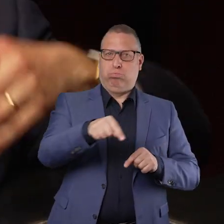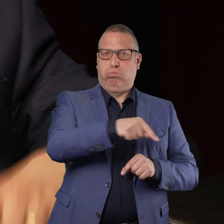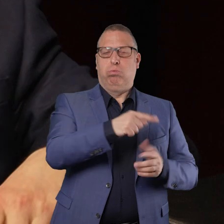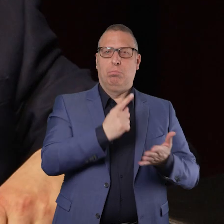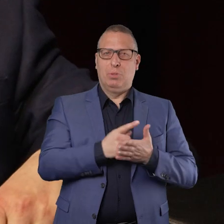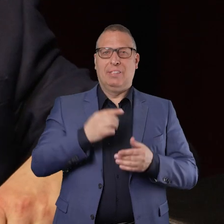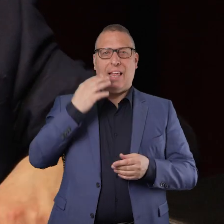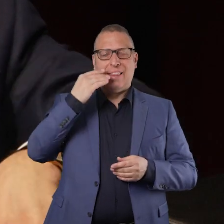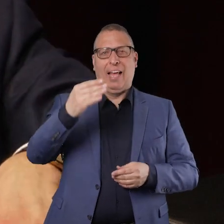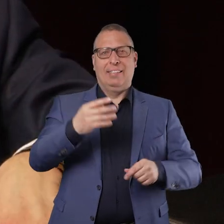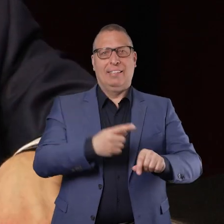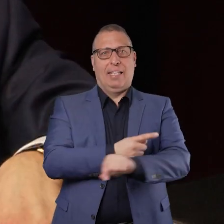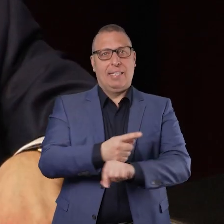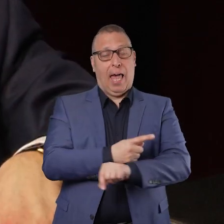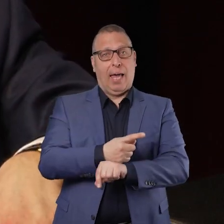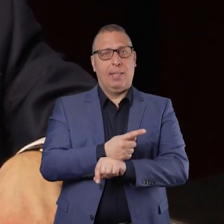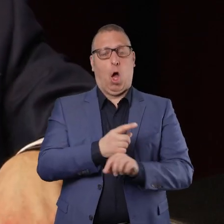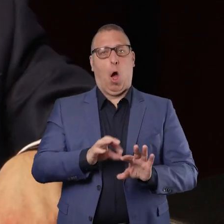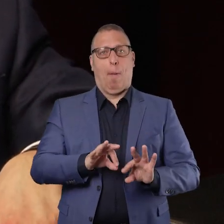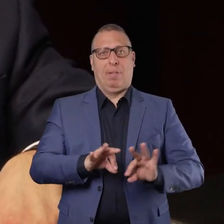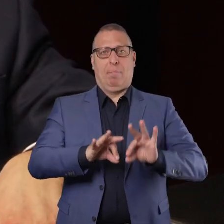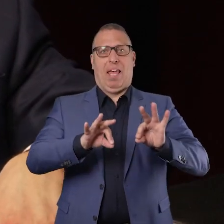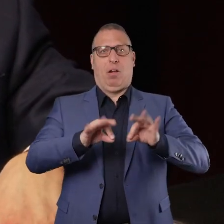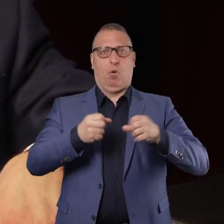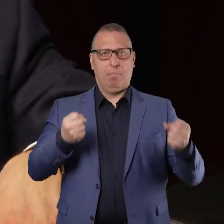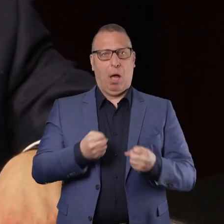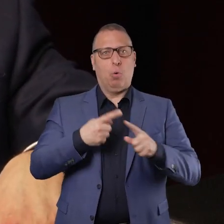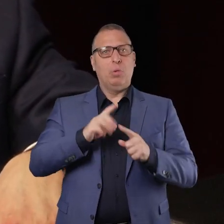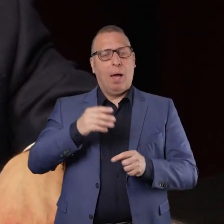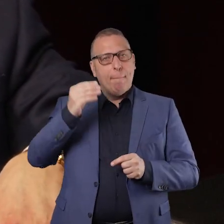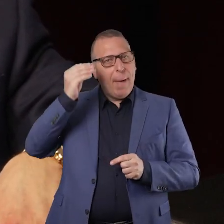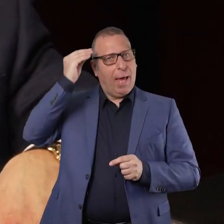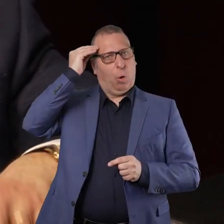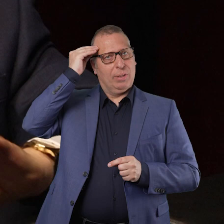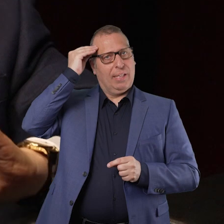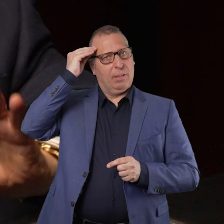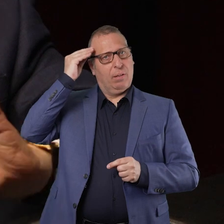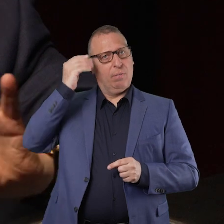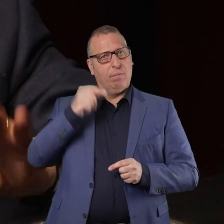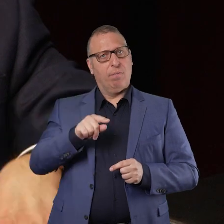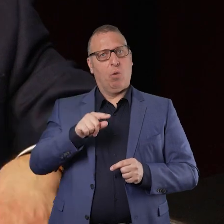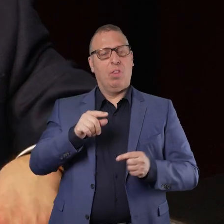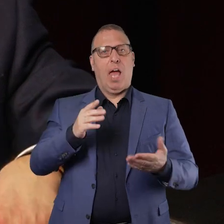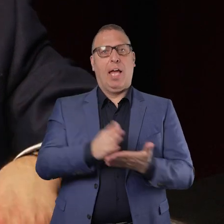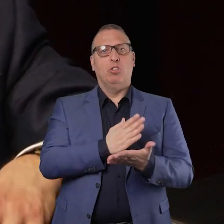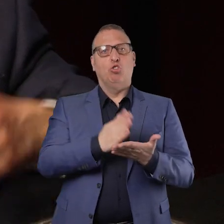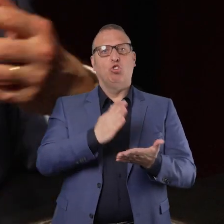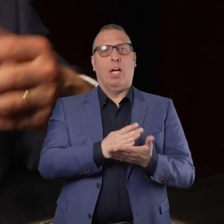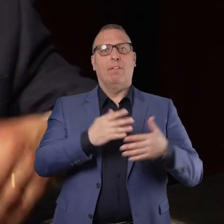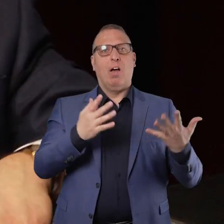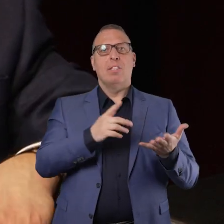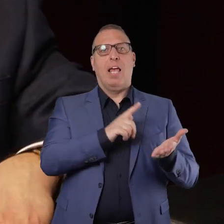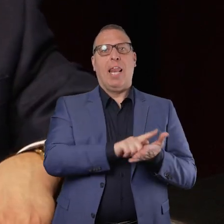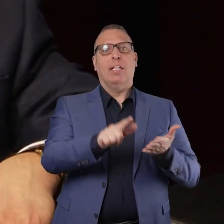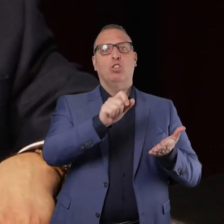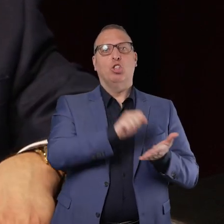wir noch müssten in der nächsten Zeit können optimieren. Auch unter Berücksichtigung und Respekt vor der Entscheid